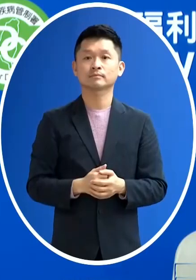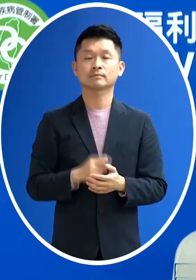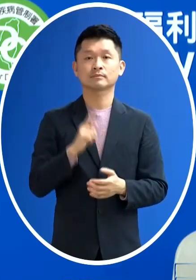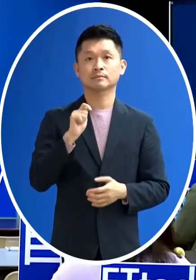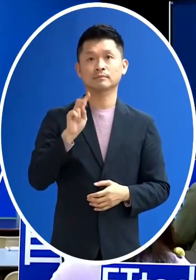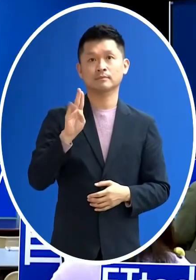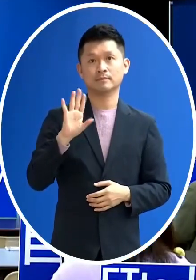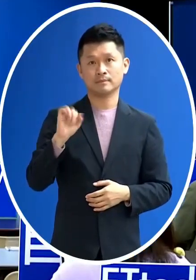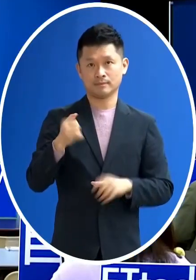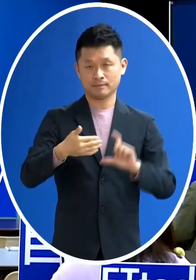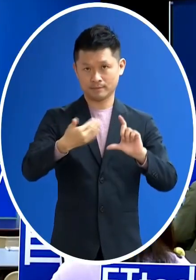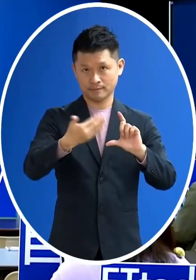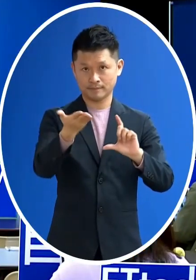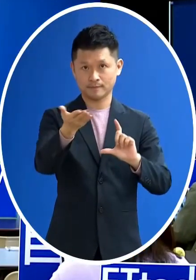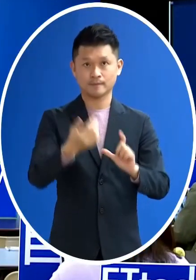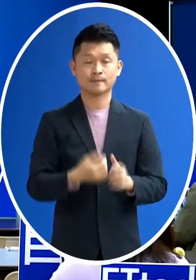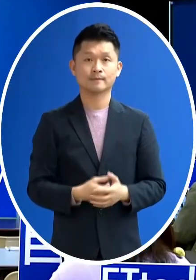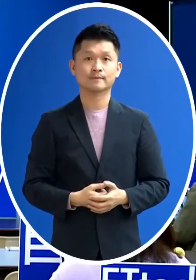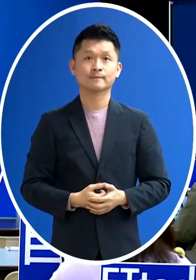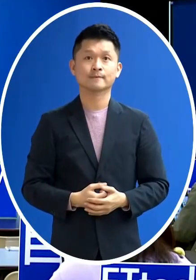TVBS，